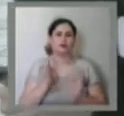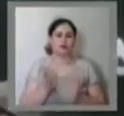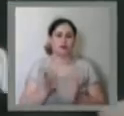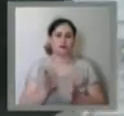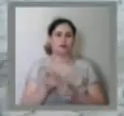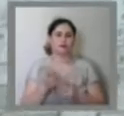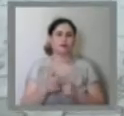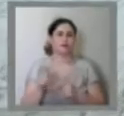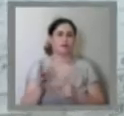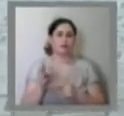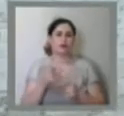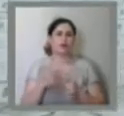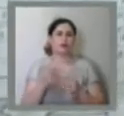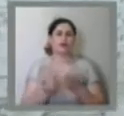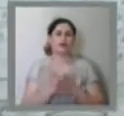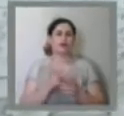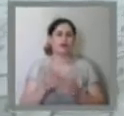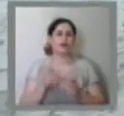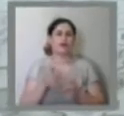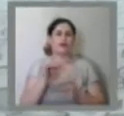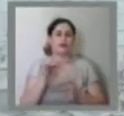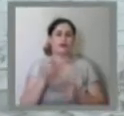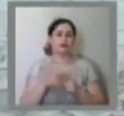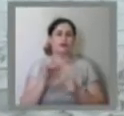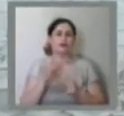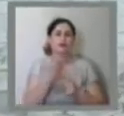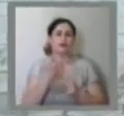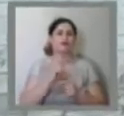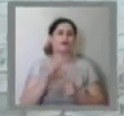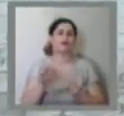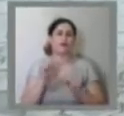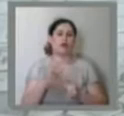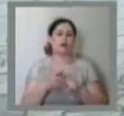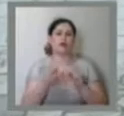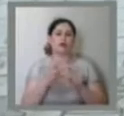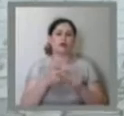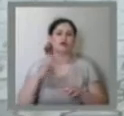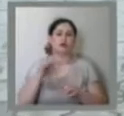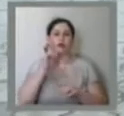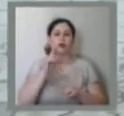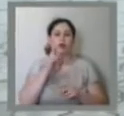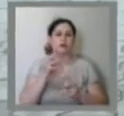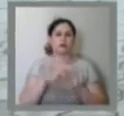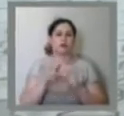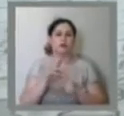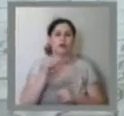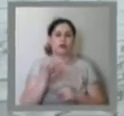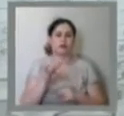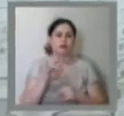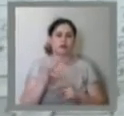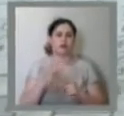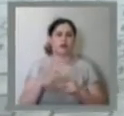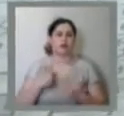все. Нововведення. Сказали, можна один раз виїхати, а другий – чекати, поки не закінчиться карантин. Я живу в